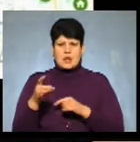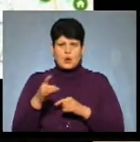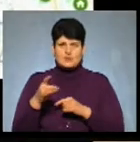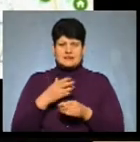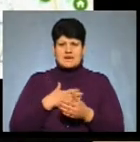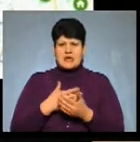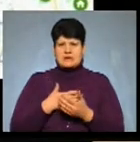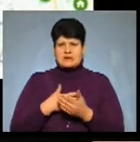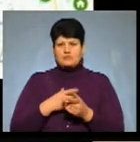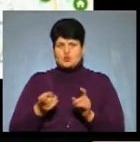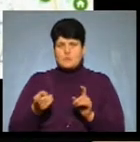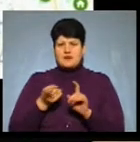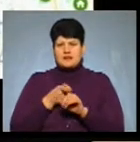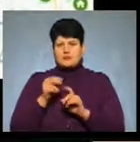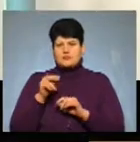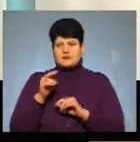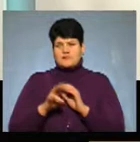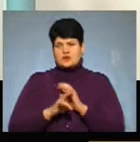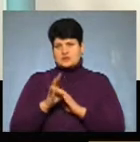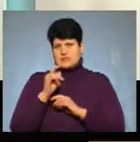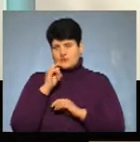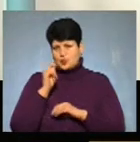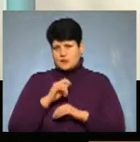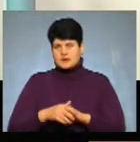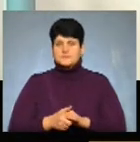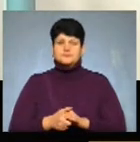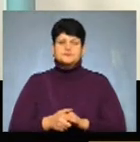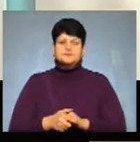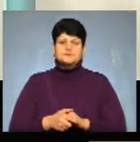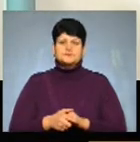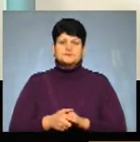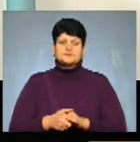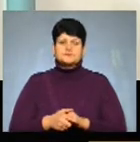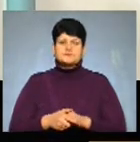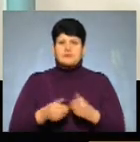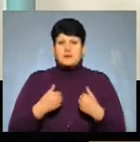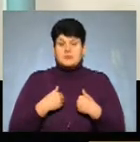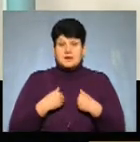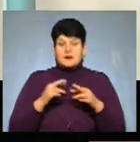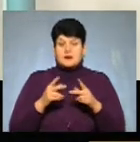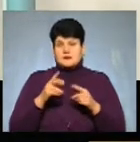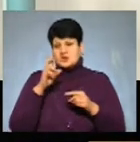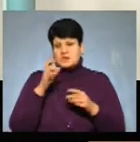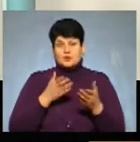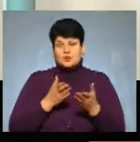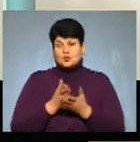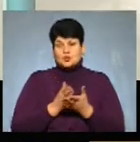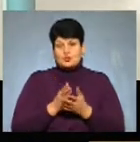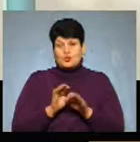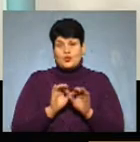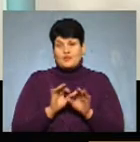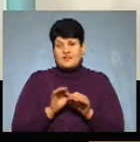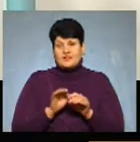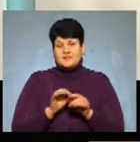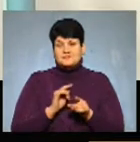за активністю приєднання до Православної церкви України? Ну, мені як державному службовцю